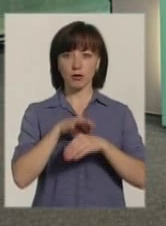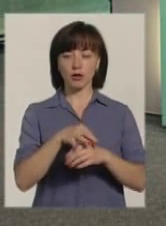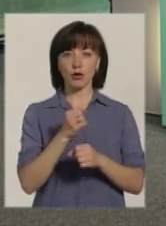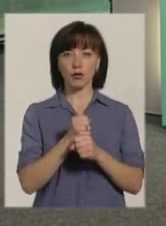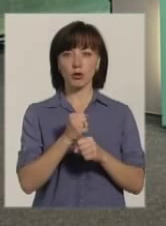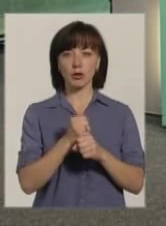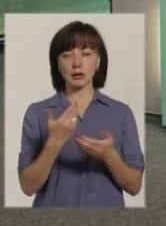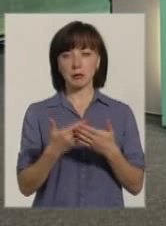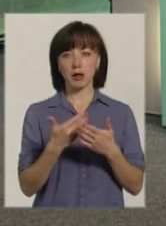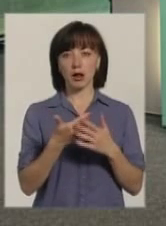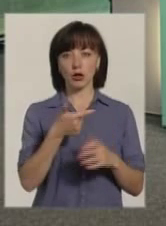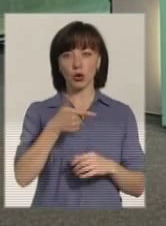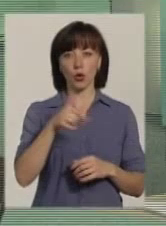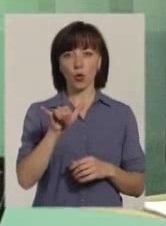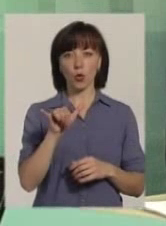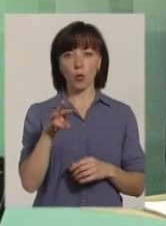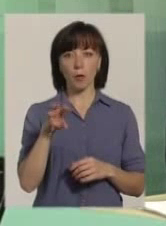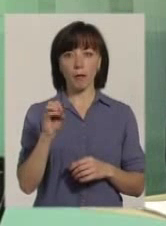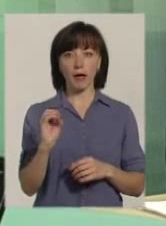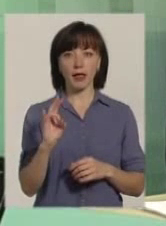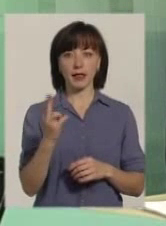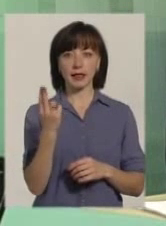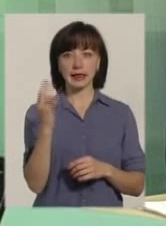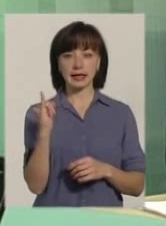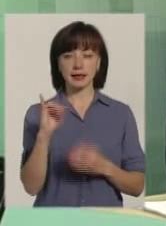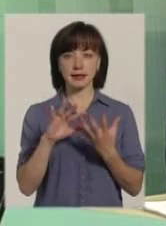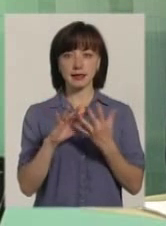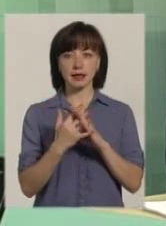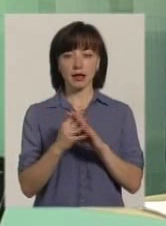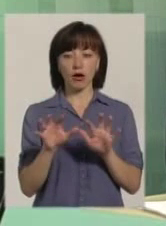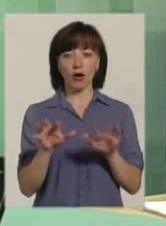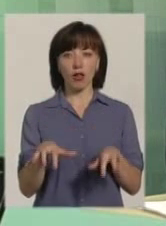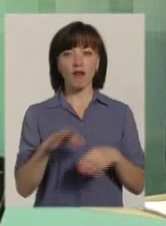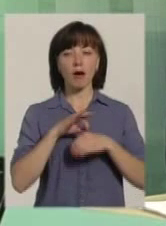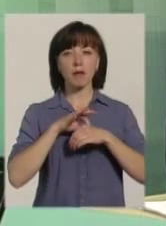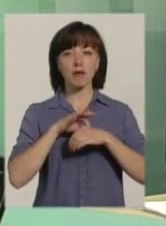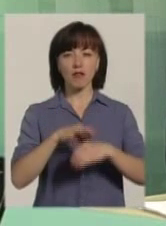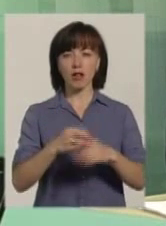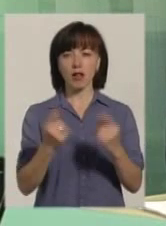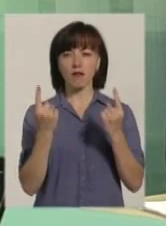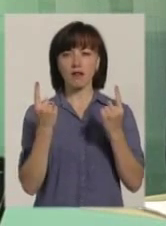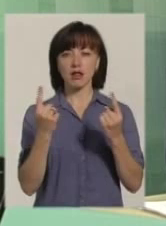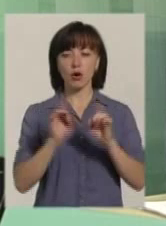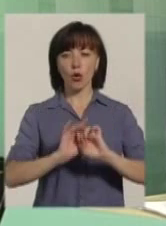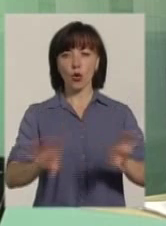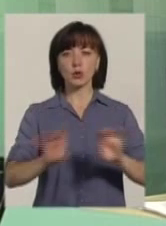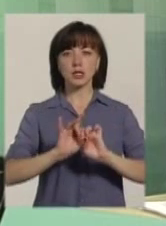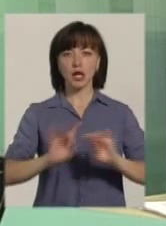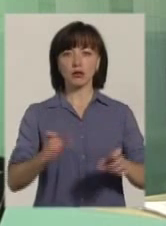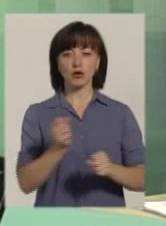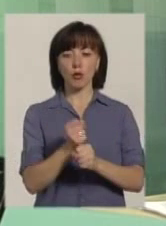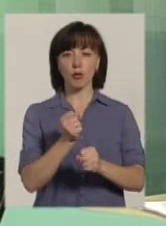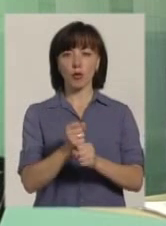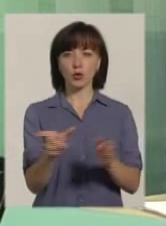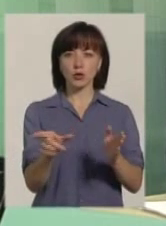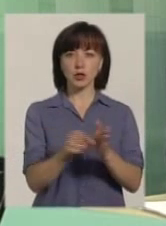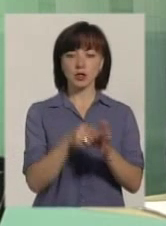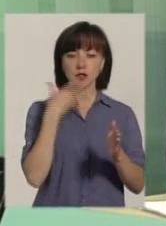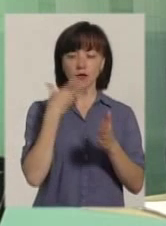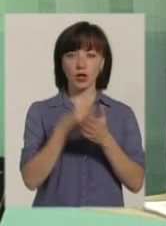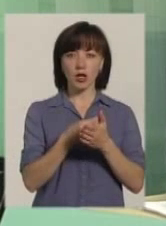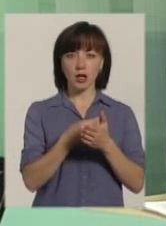Гуменецьку громаду. Сільський голова Гуменець провела дуже велику роботу, велику роз'яснювальну роботу своєю громадою, з